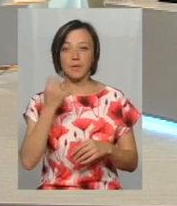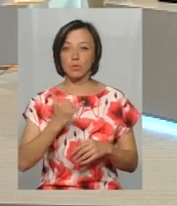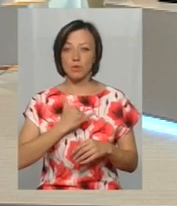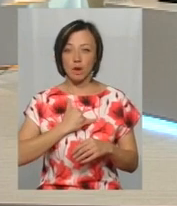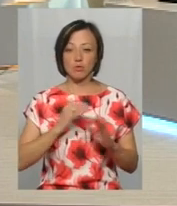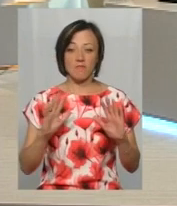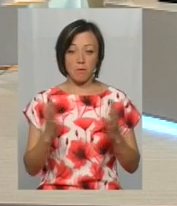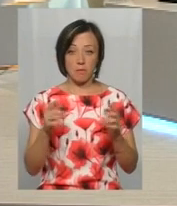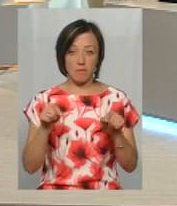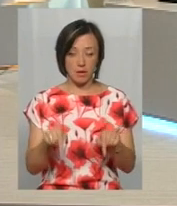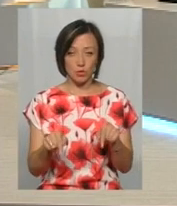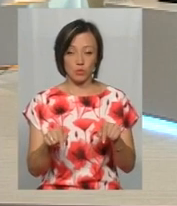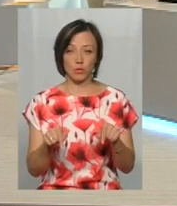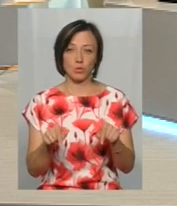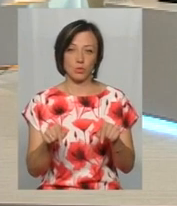нашому випадку